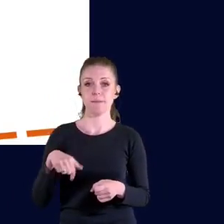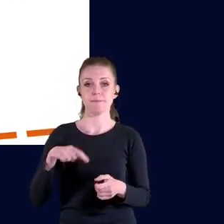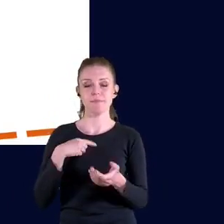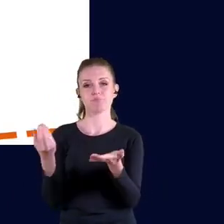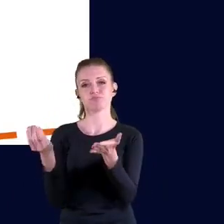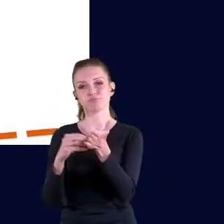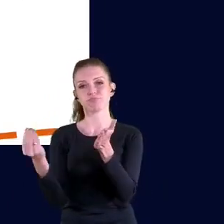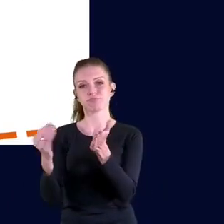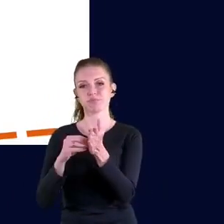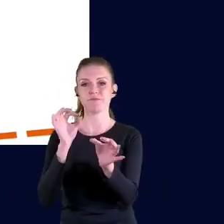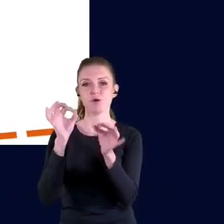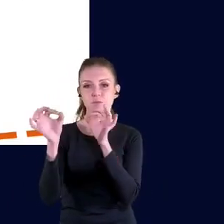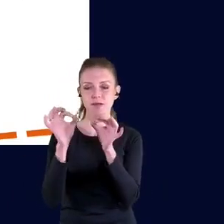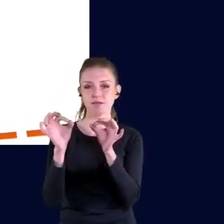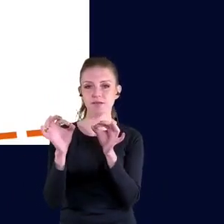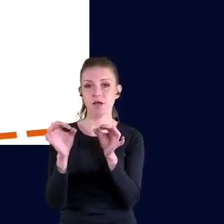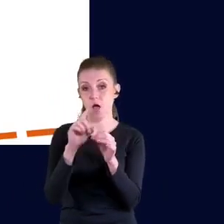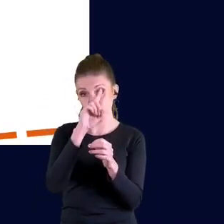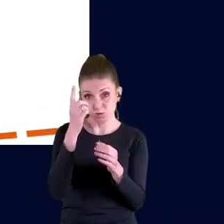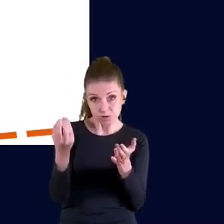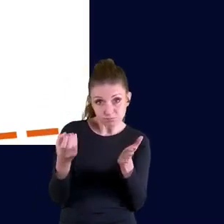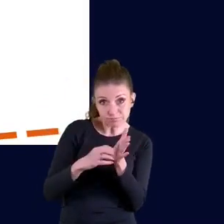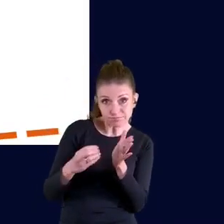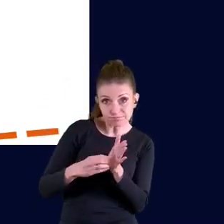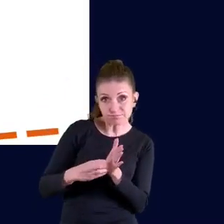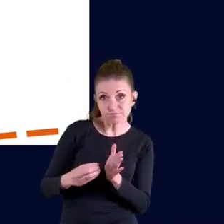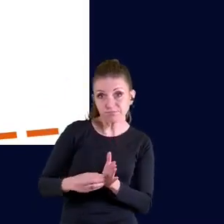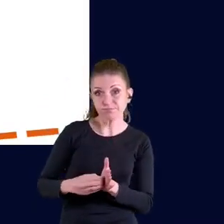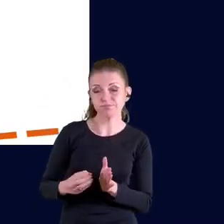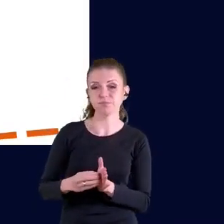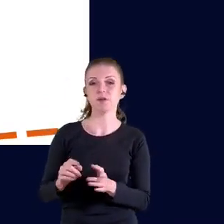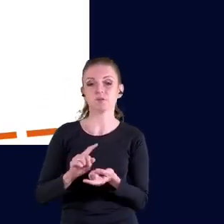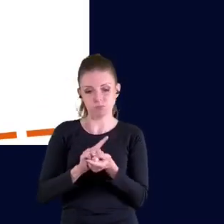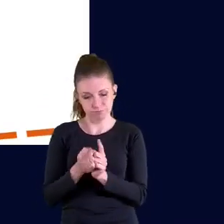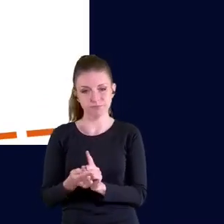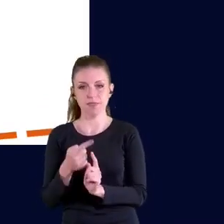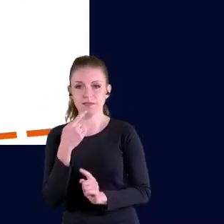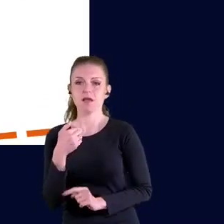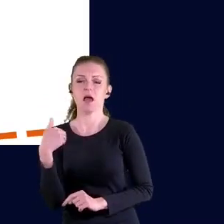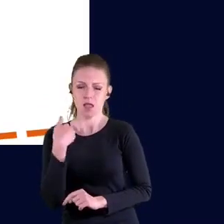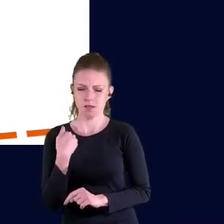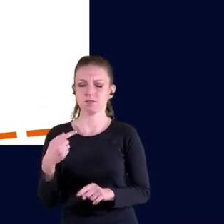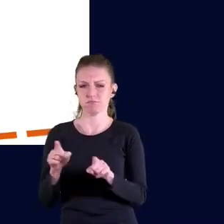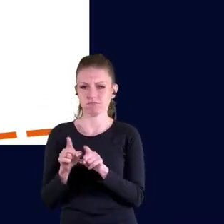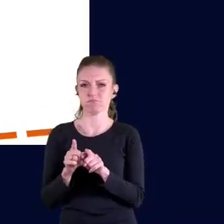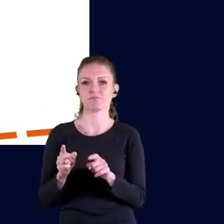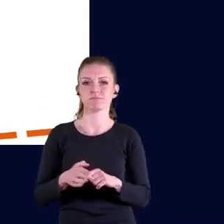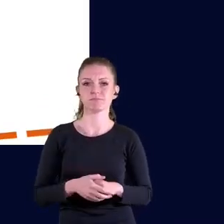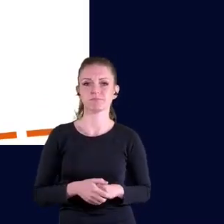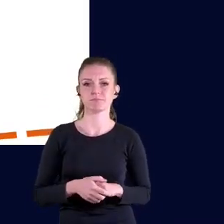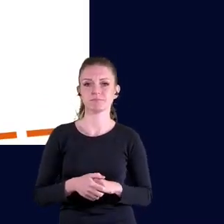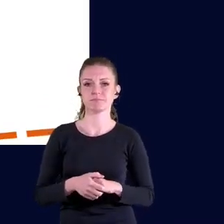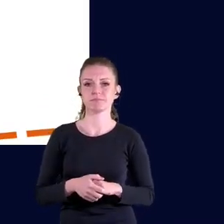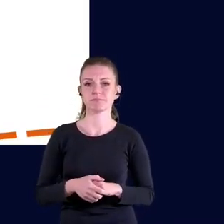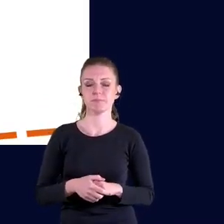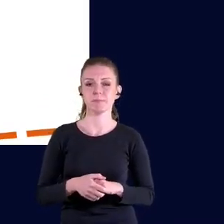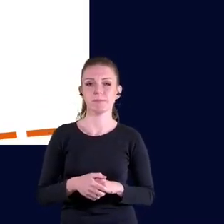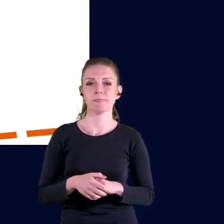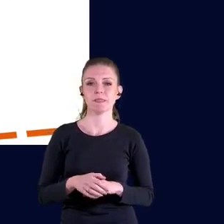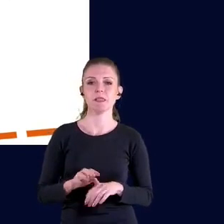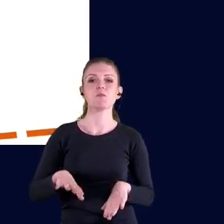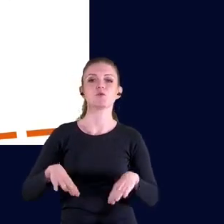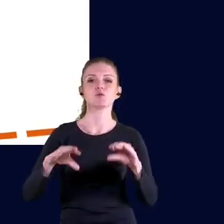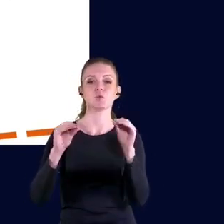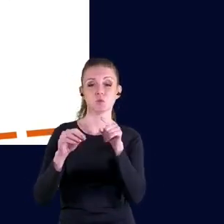informacje są uzupełniane komentarzami lub tłumaczone na język angielski konto brithday ta jest prowadzona od początku w języku